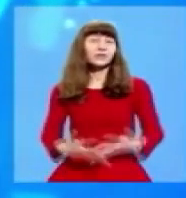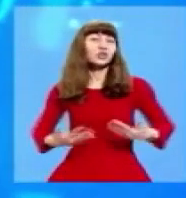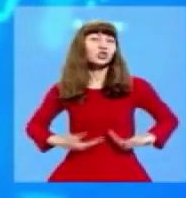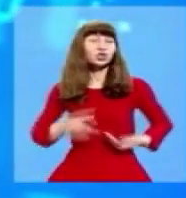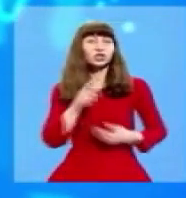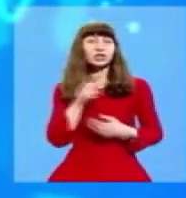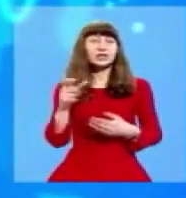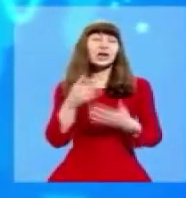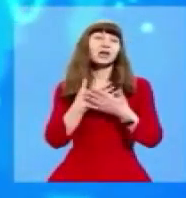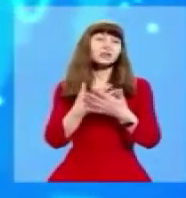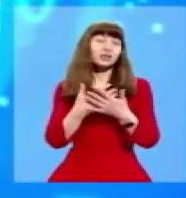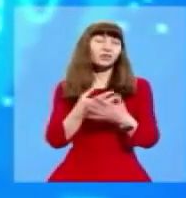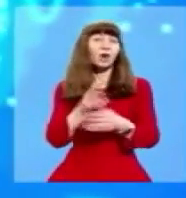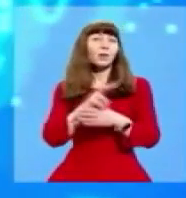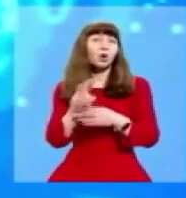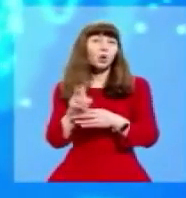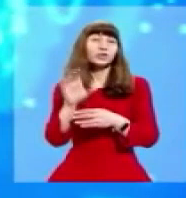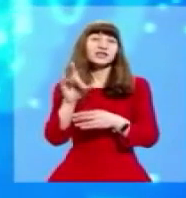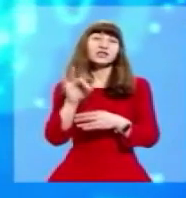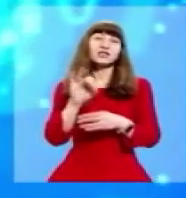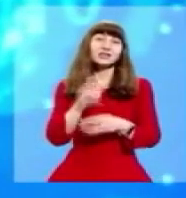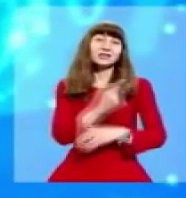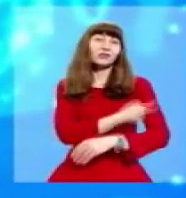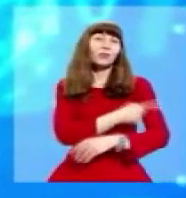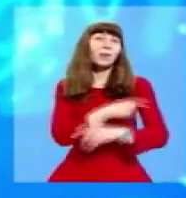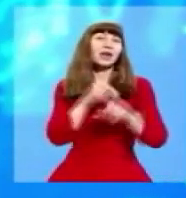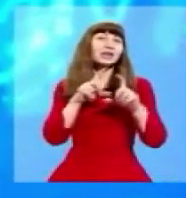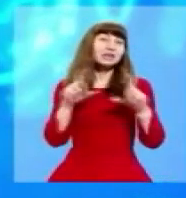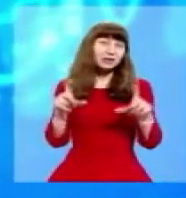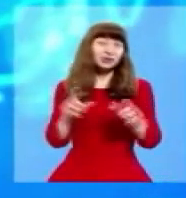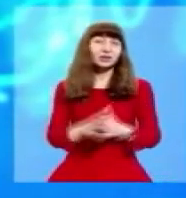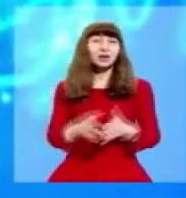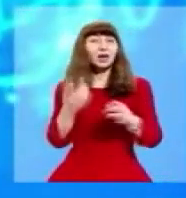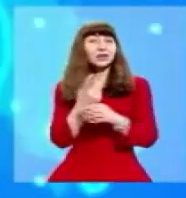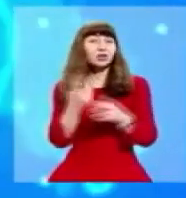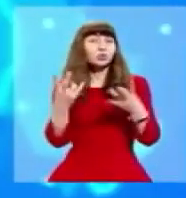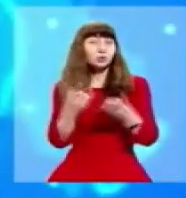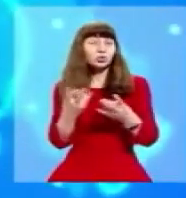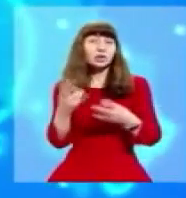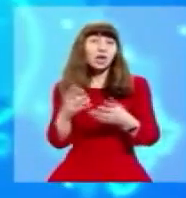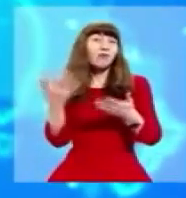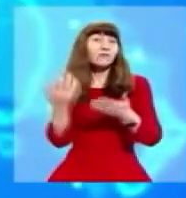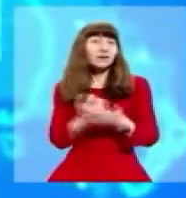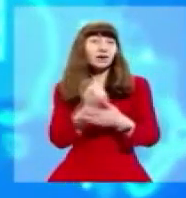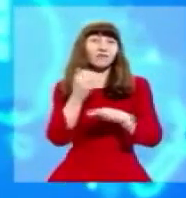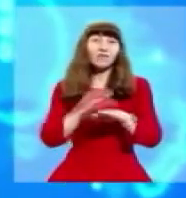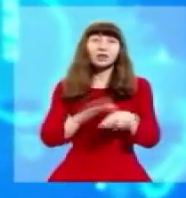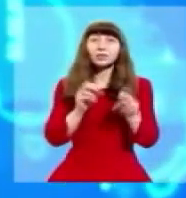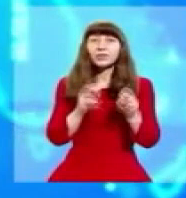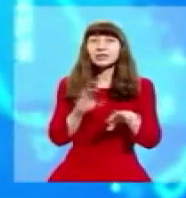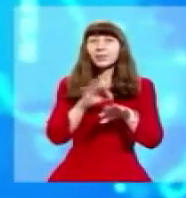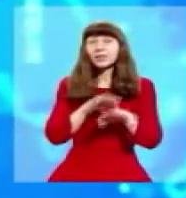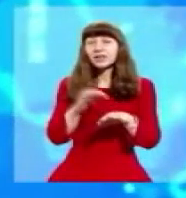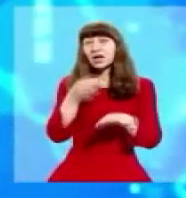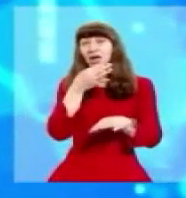Жители города активно проходят скрининговые обследования в поликлиниках. Они предназначены для выявления факторов риска